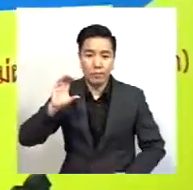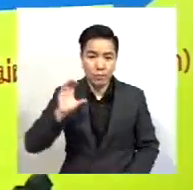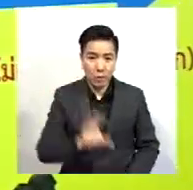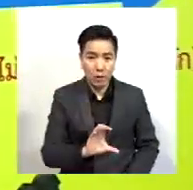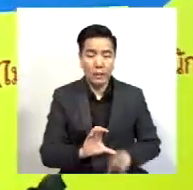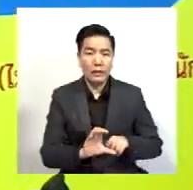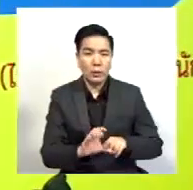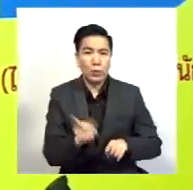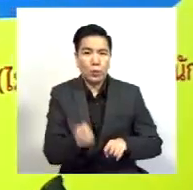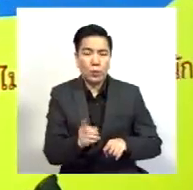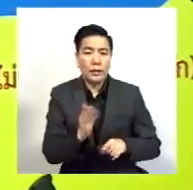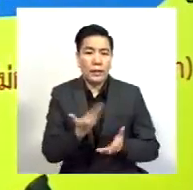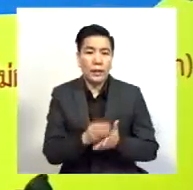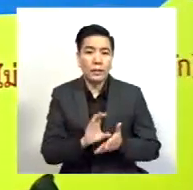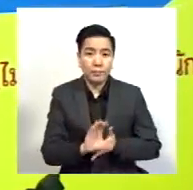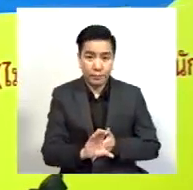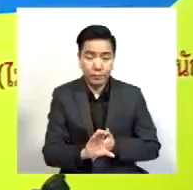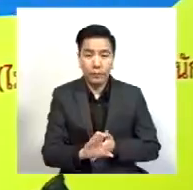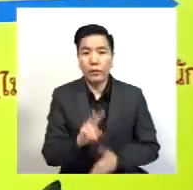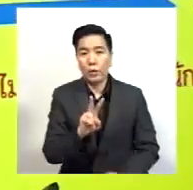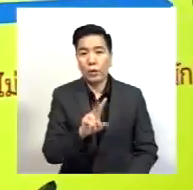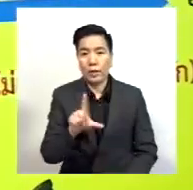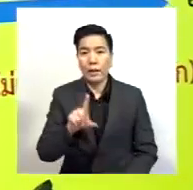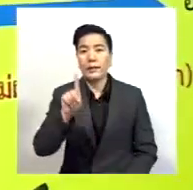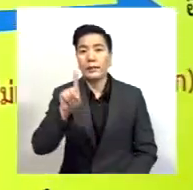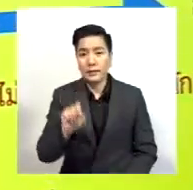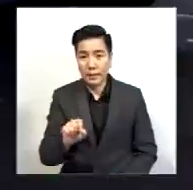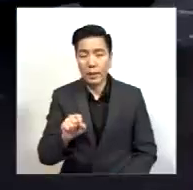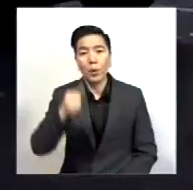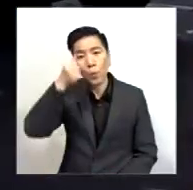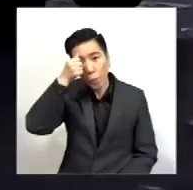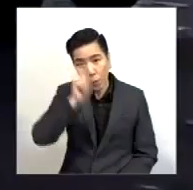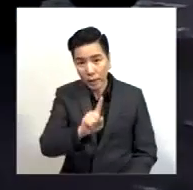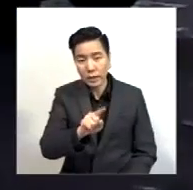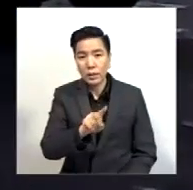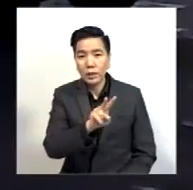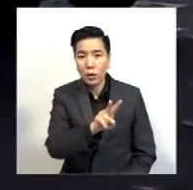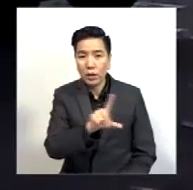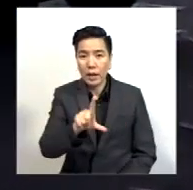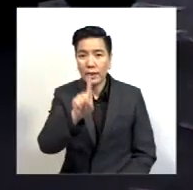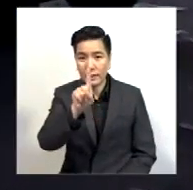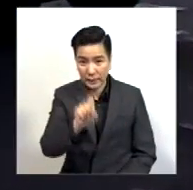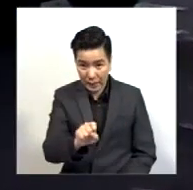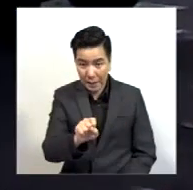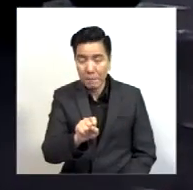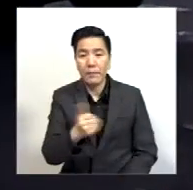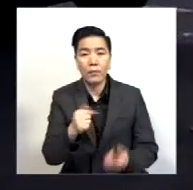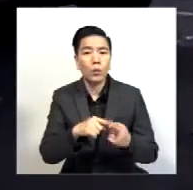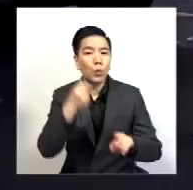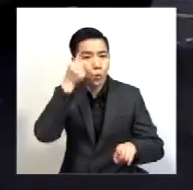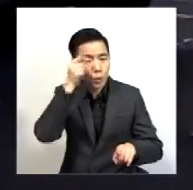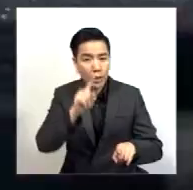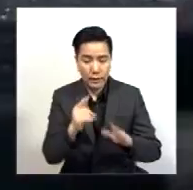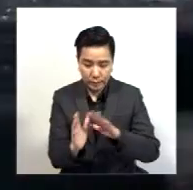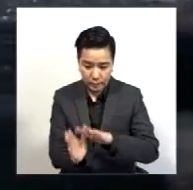การใช้จ่ายในการดำเนินการเนี่ยค่ะอยู่ที่2,100,000ต่อวัน2,100,000บาทนะคะแต่พ